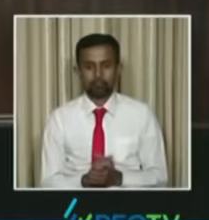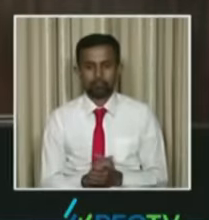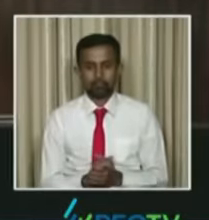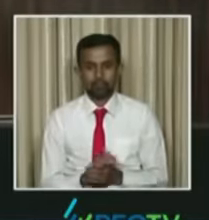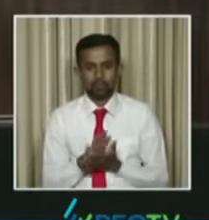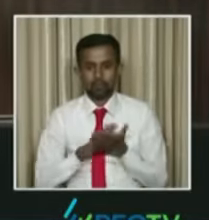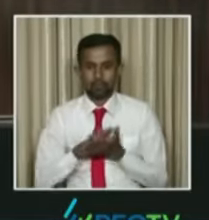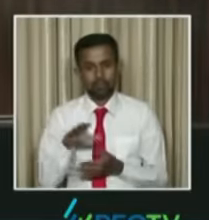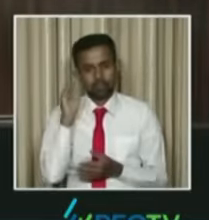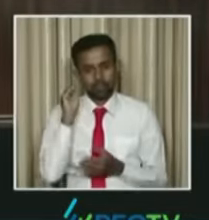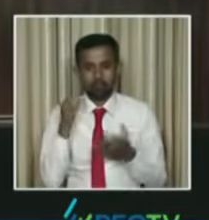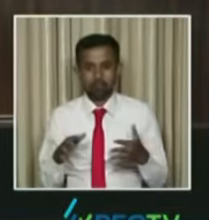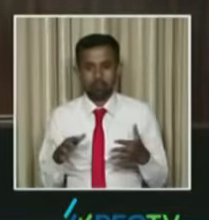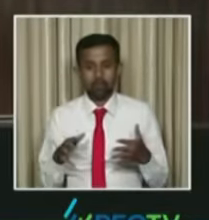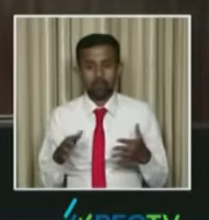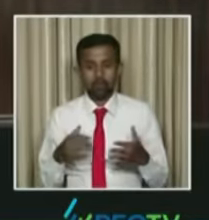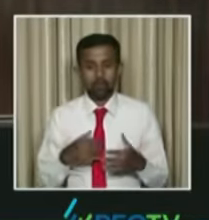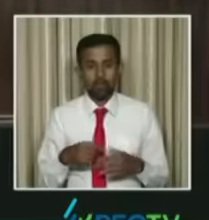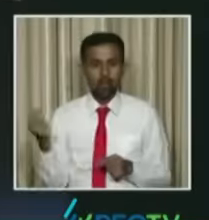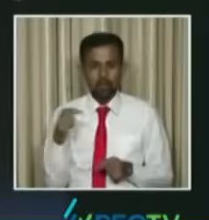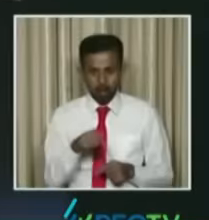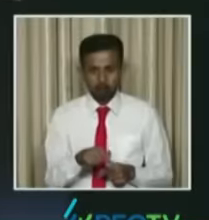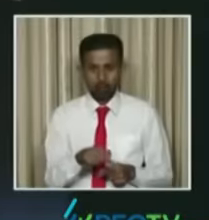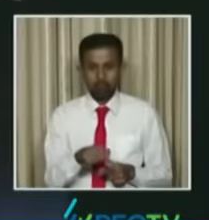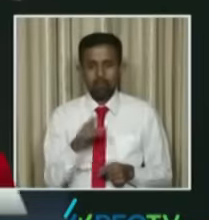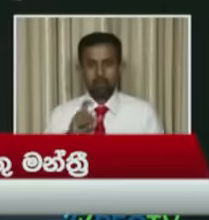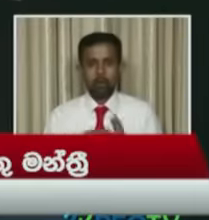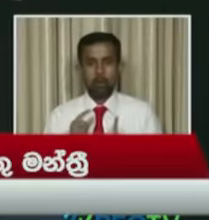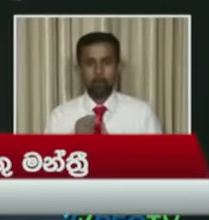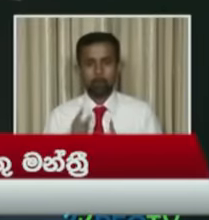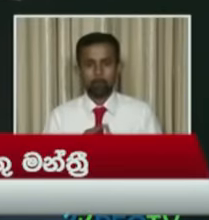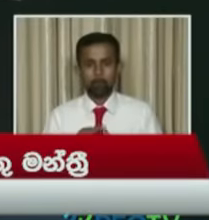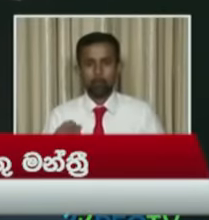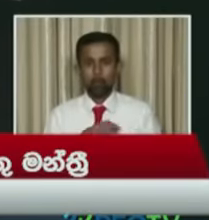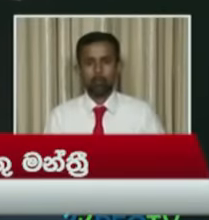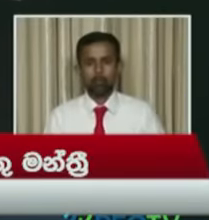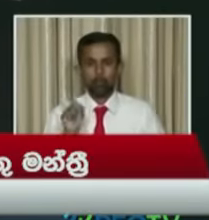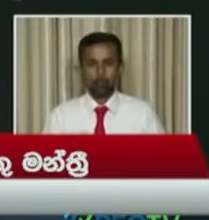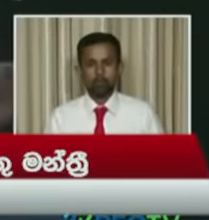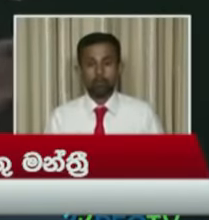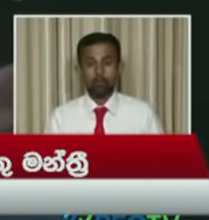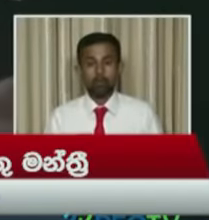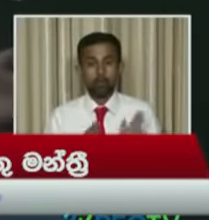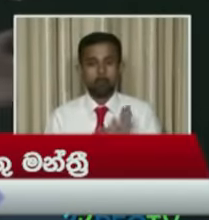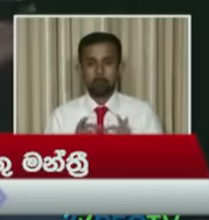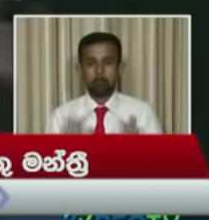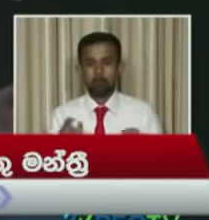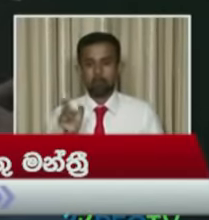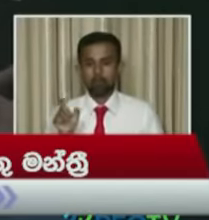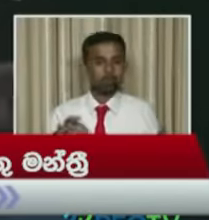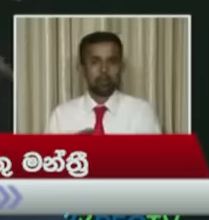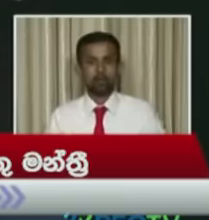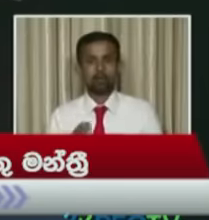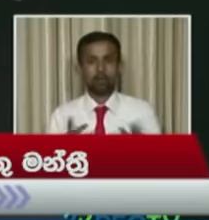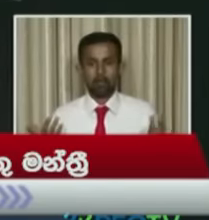අපි තීරුම් ගත්ත ප්‍රශ්නේ මොකද්ද කියලා ඒ වෙනුවෙන් අපි ගන්න ඕන කටයුතු කරන්නේ. කෝප් කමිටුවේ සාමූහික තීන්දුවක් කරන් තියෙන කිසිම මාධ්‍ය අදාළ කෙනෙක් ගේන්නේ නැහැ